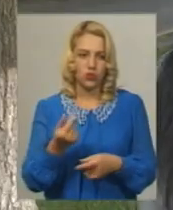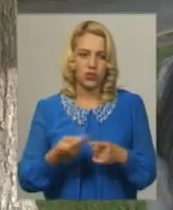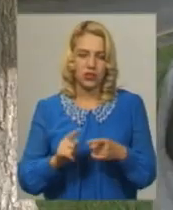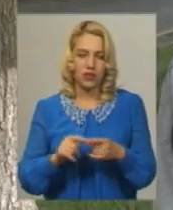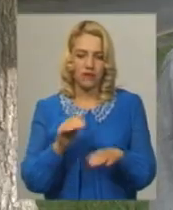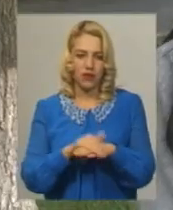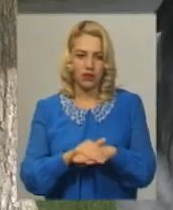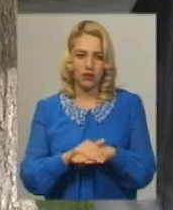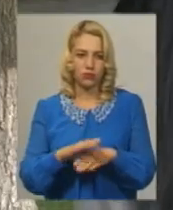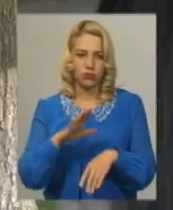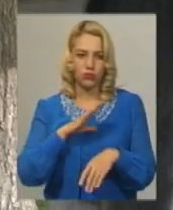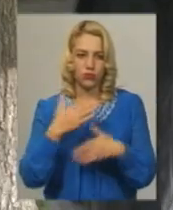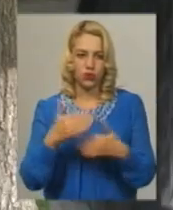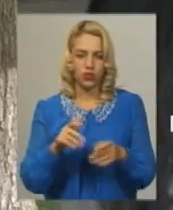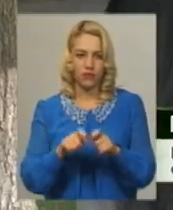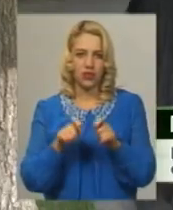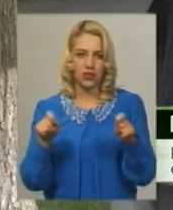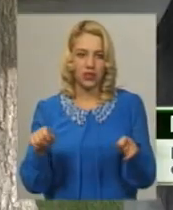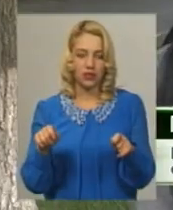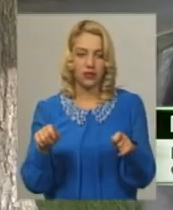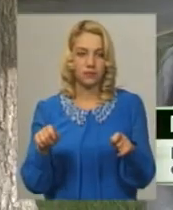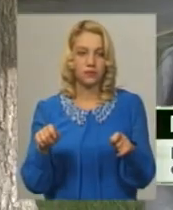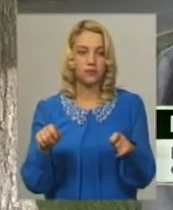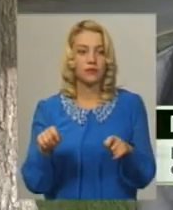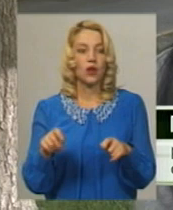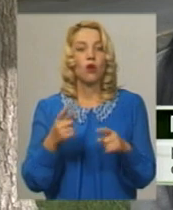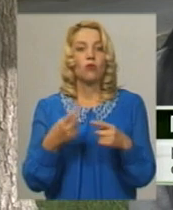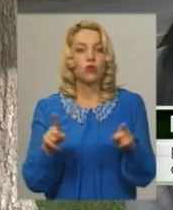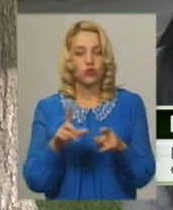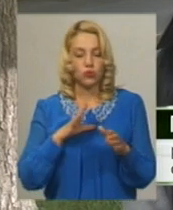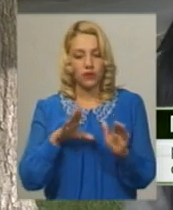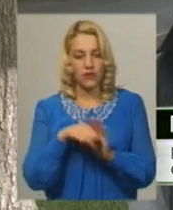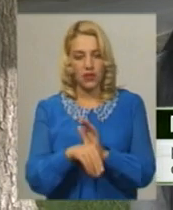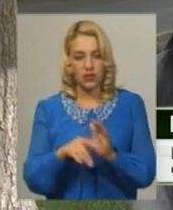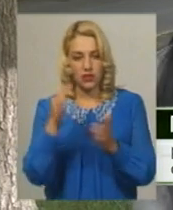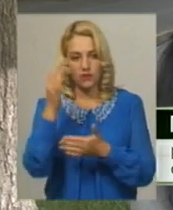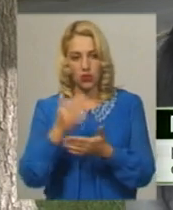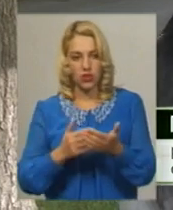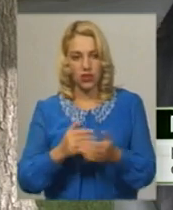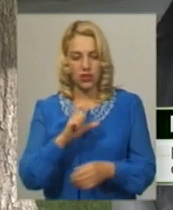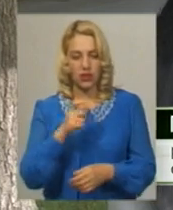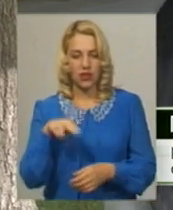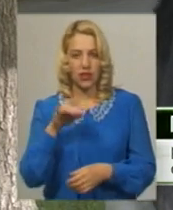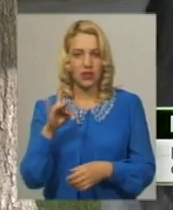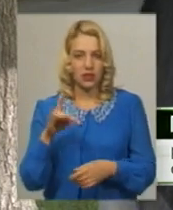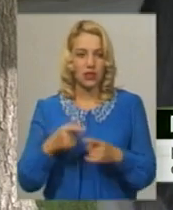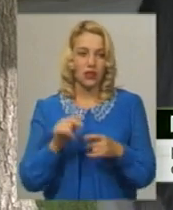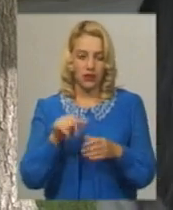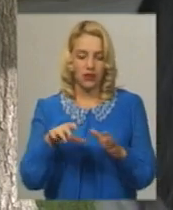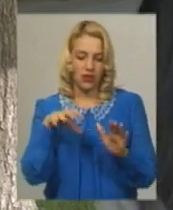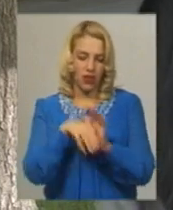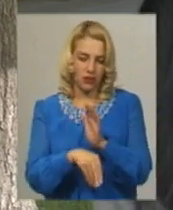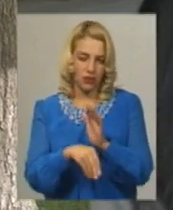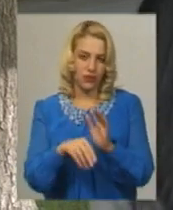Даний факт був уже викритий, про що було внесено відомості до єдиного реєстру досудових розслідувань. В рамках